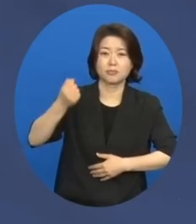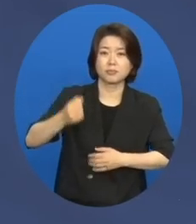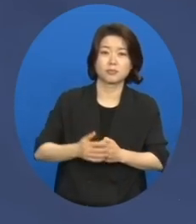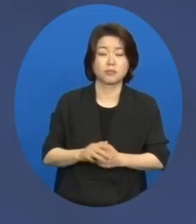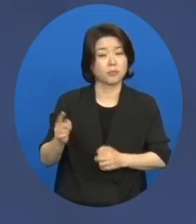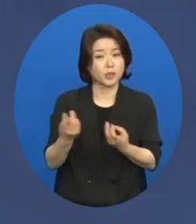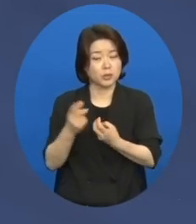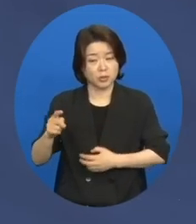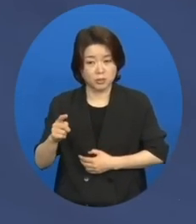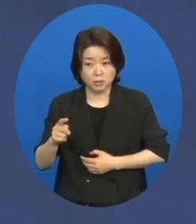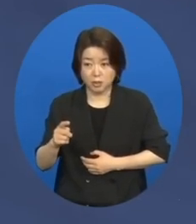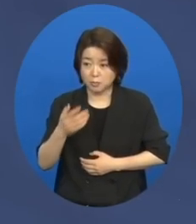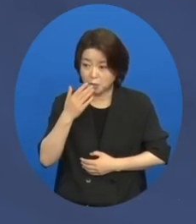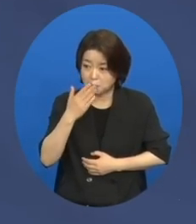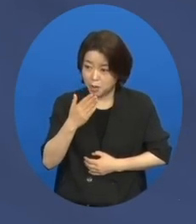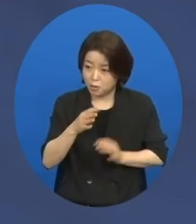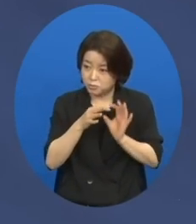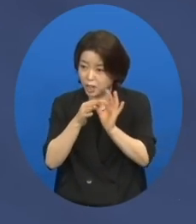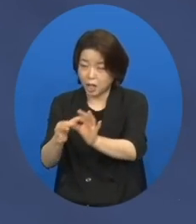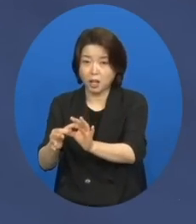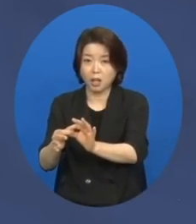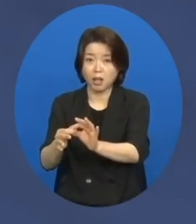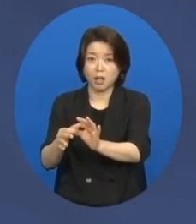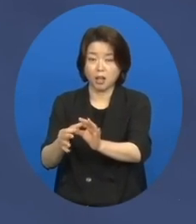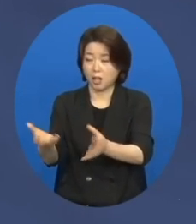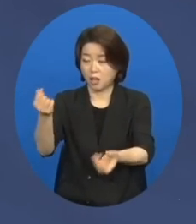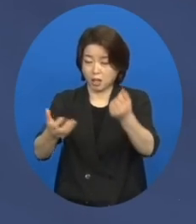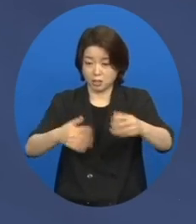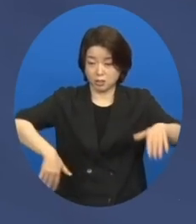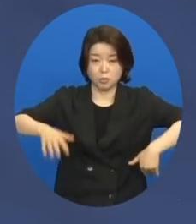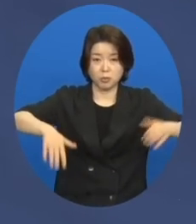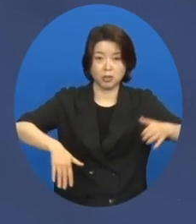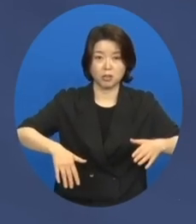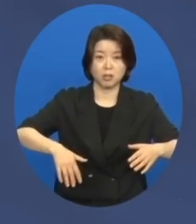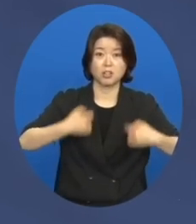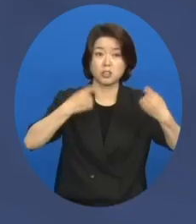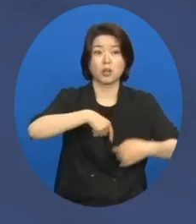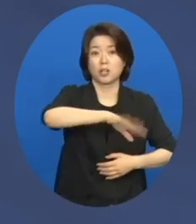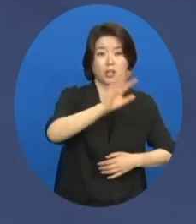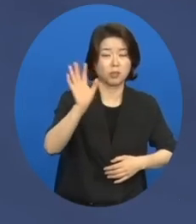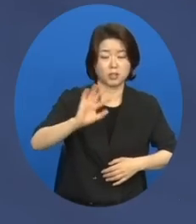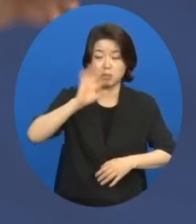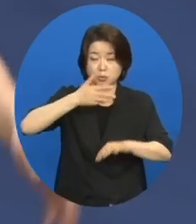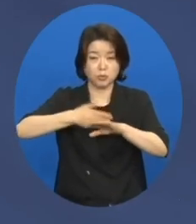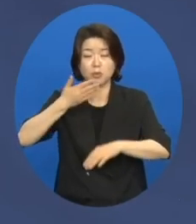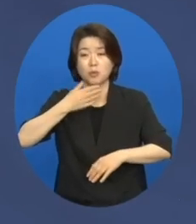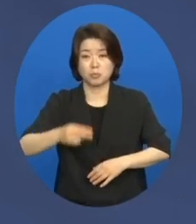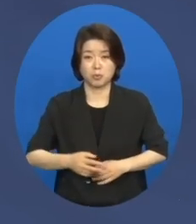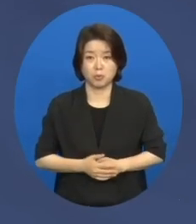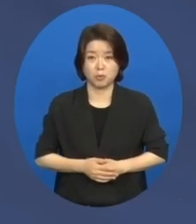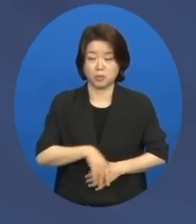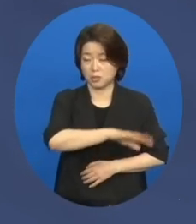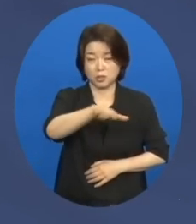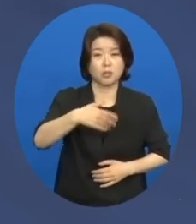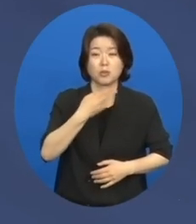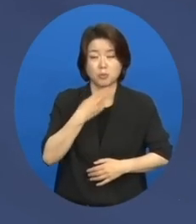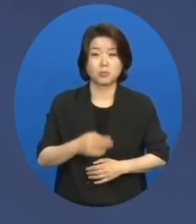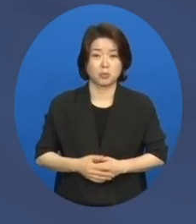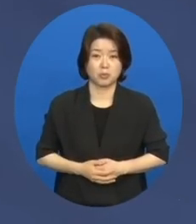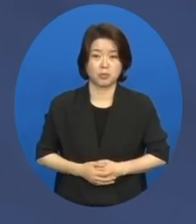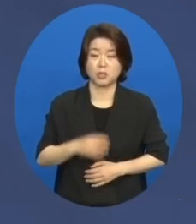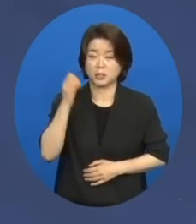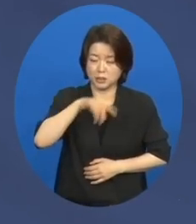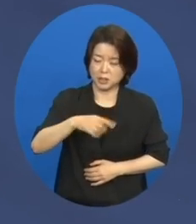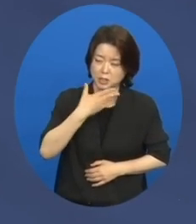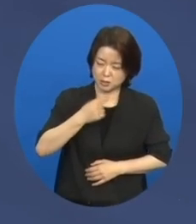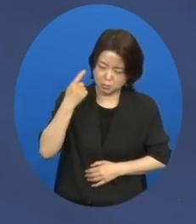어떻게 그걸 다 뛰어넘느냐? 아무것도 없어요. 저희 리트릿도 안 해요. 수련회도 안 하고 다른 무슨 뭐 이런 거 없어요. 그냥 이 복음